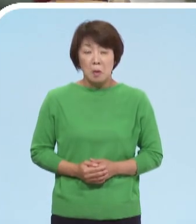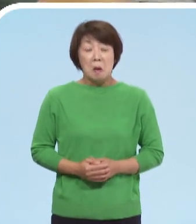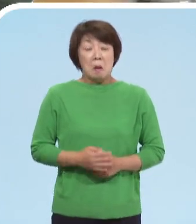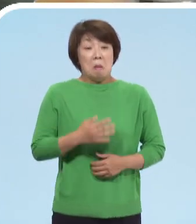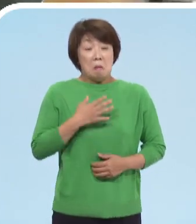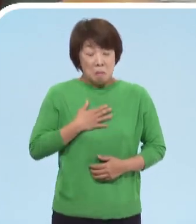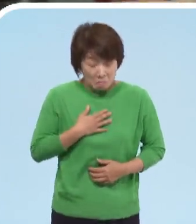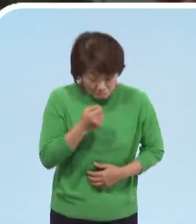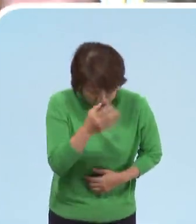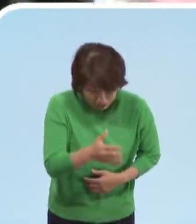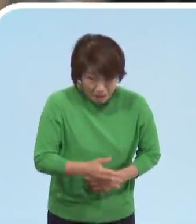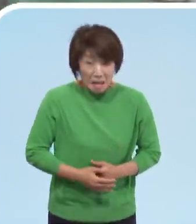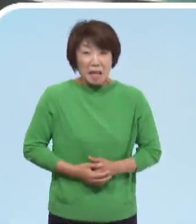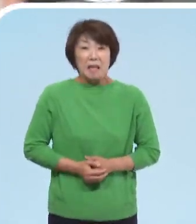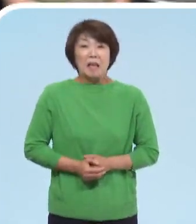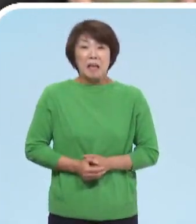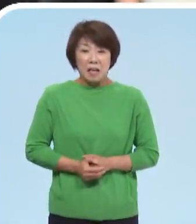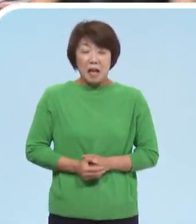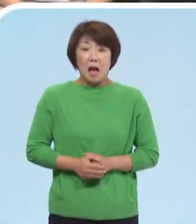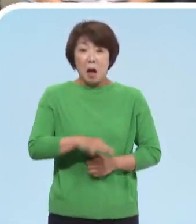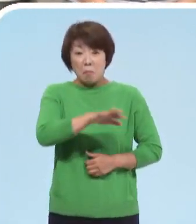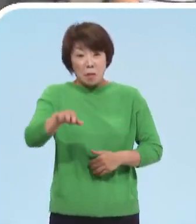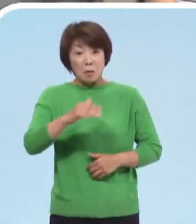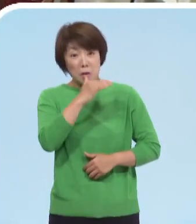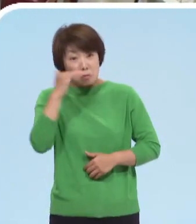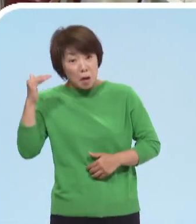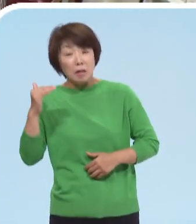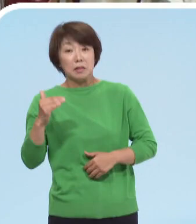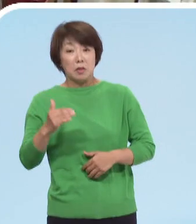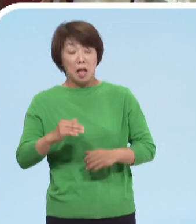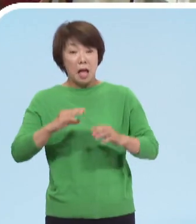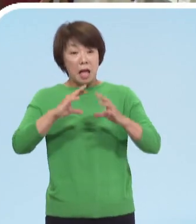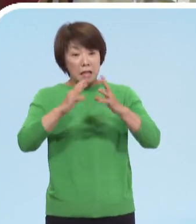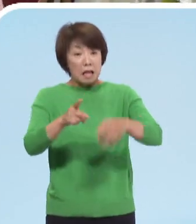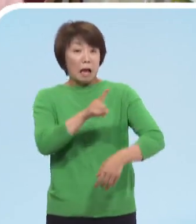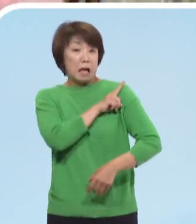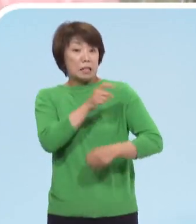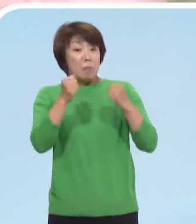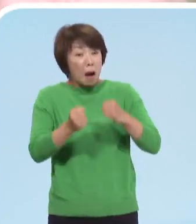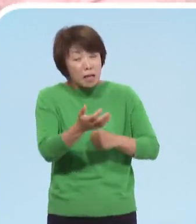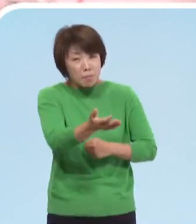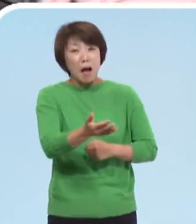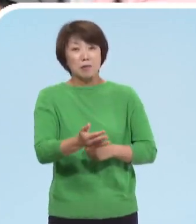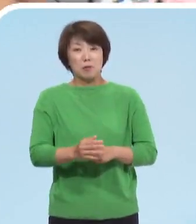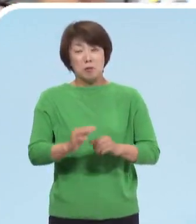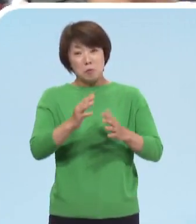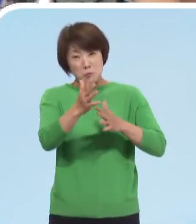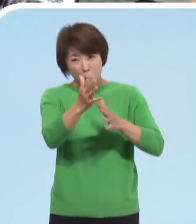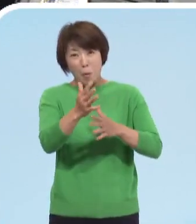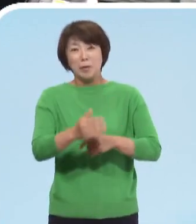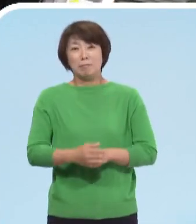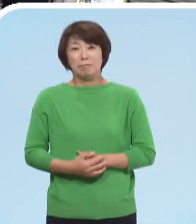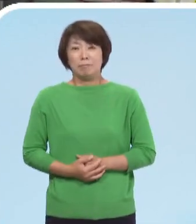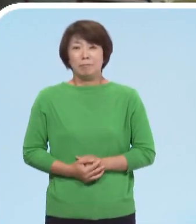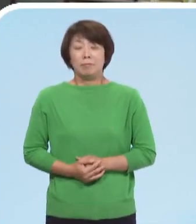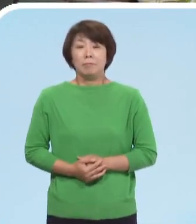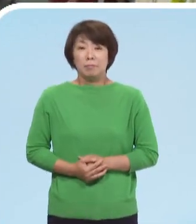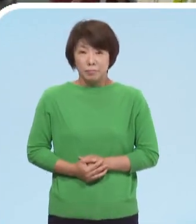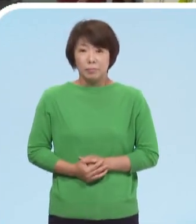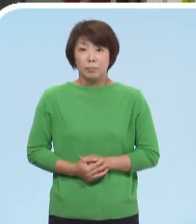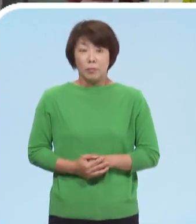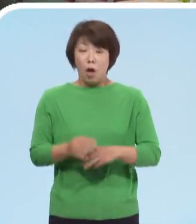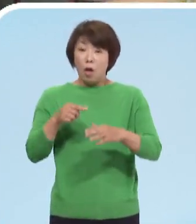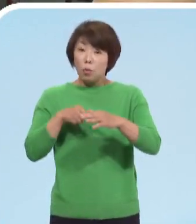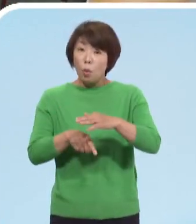失礼しました。すみません、すごいじゃないですか。世界1位がいてます。すごい。ほ